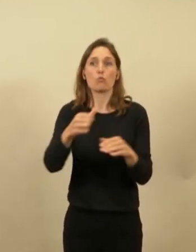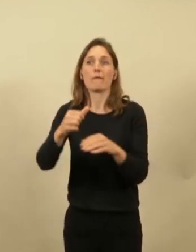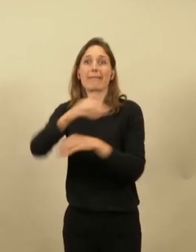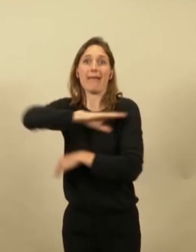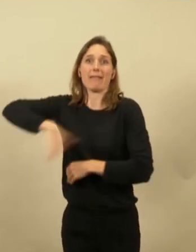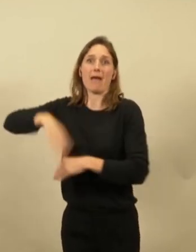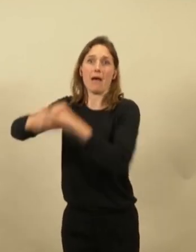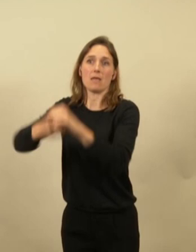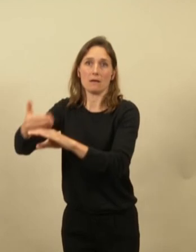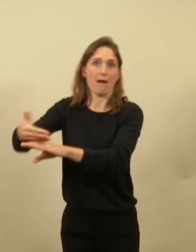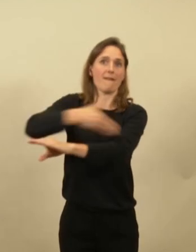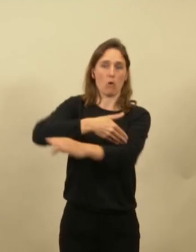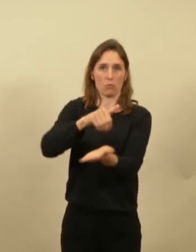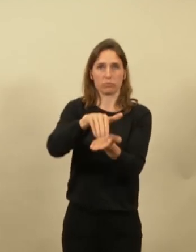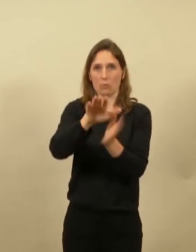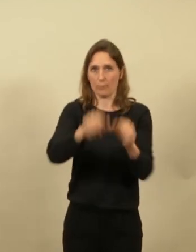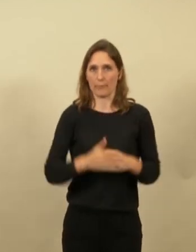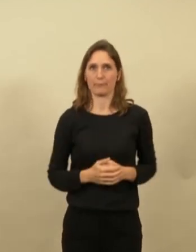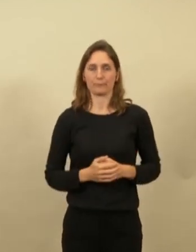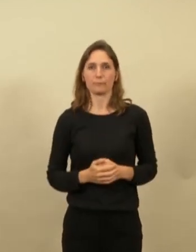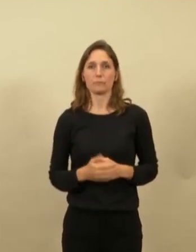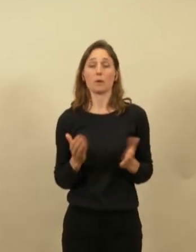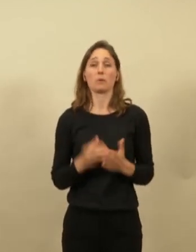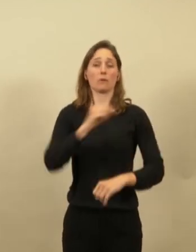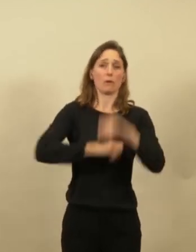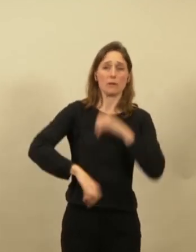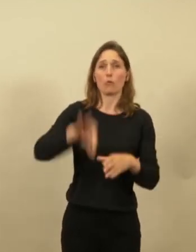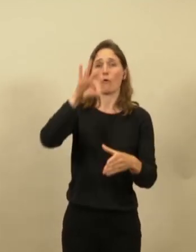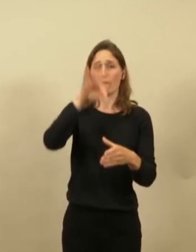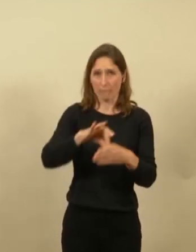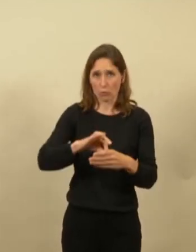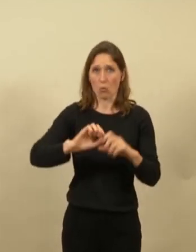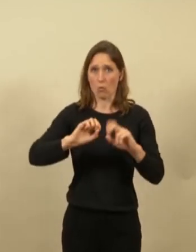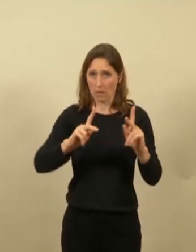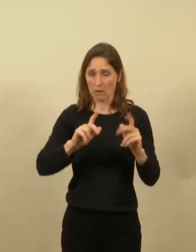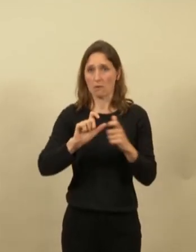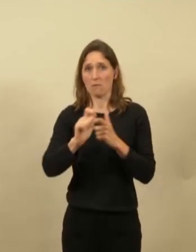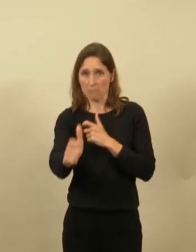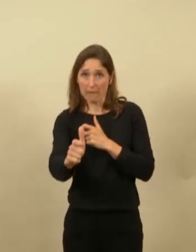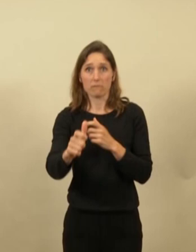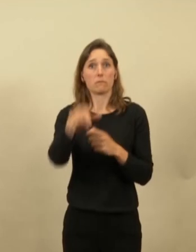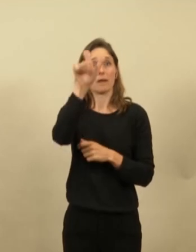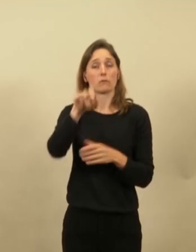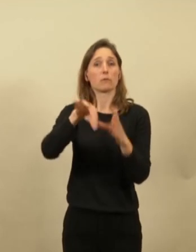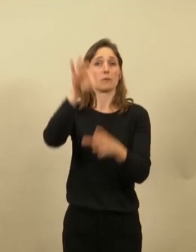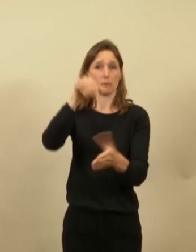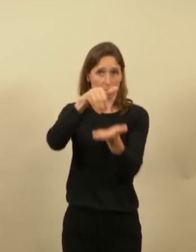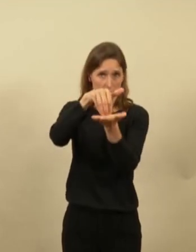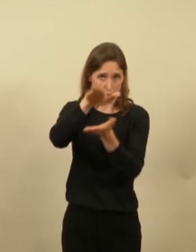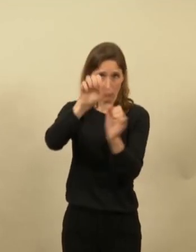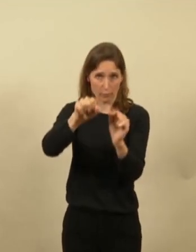convoqué il serait procédé au vote sur la révocation donc de Lulu au niveau national ou